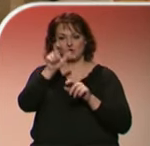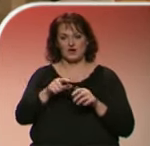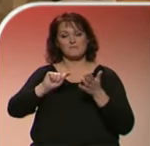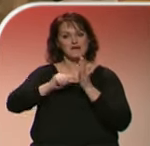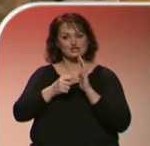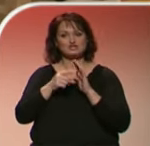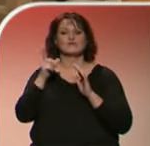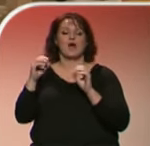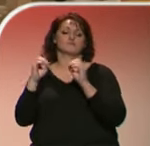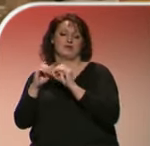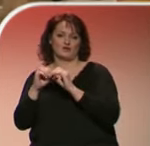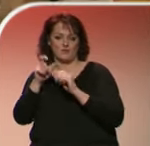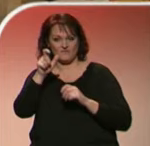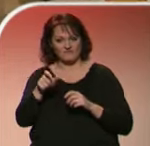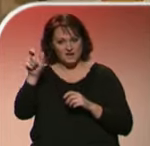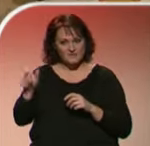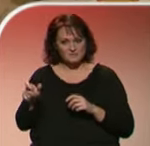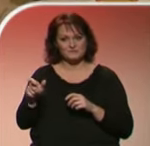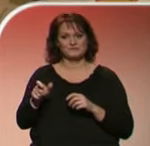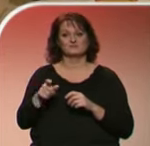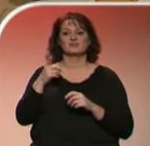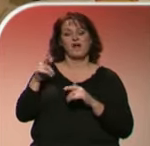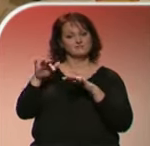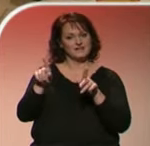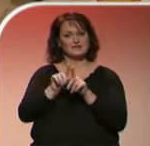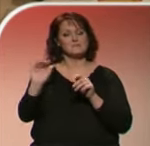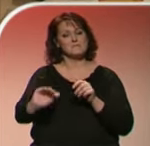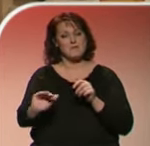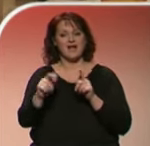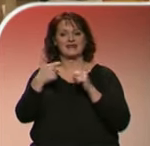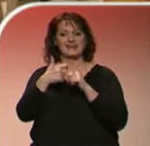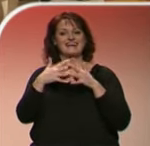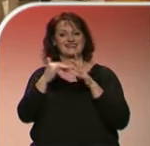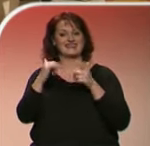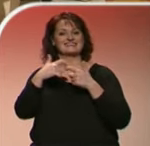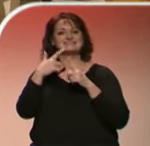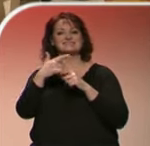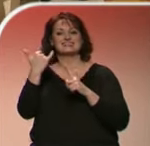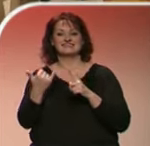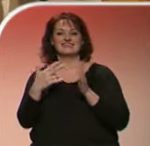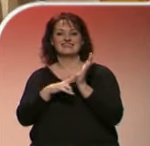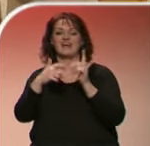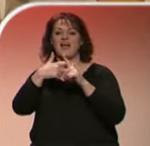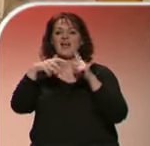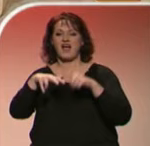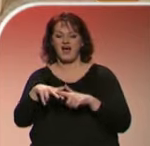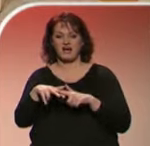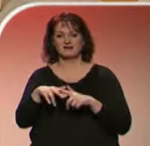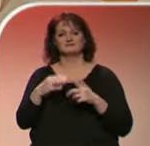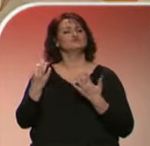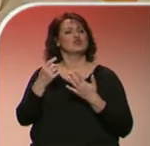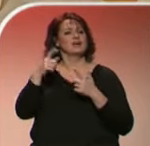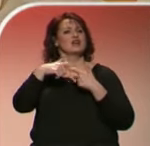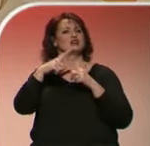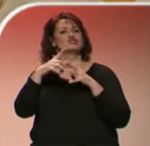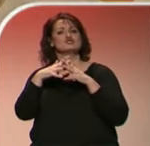Eritu Berkovou. Přeji vám hezké odpoledne. A ještě tady máme malou Kristýnku, která se akorát ozývala, hlásí se o slovo. Co to vlastně strollering je? My jsme